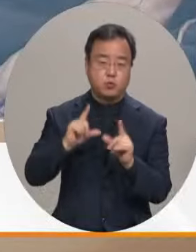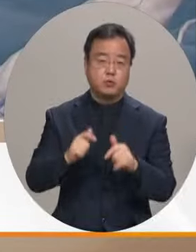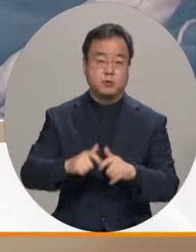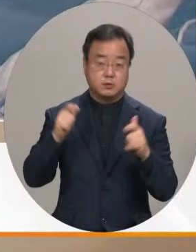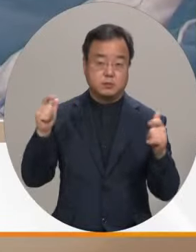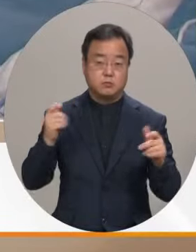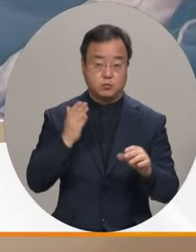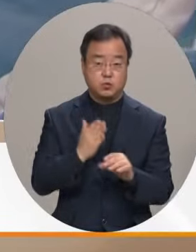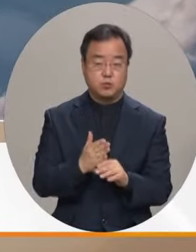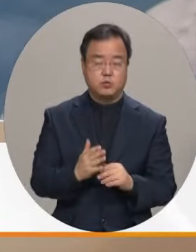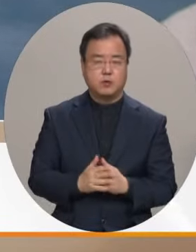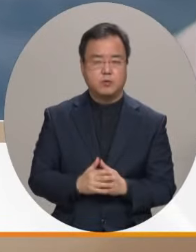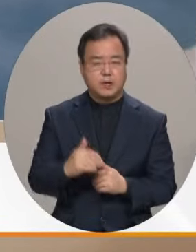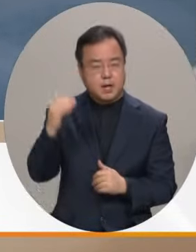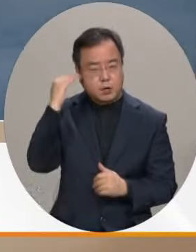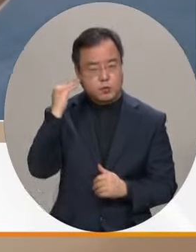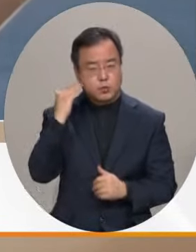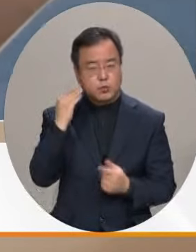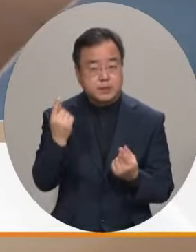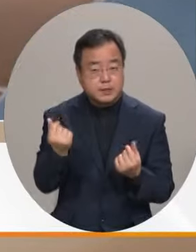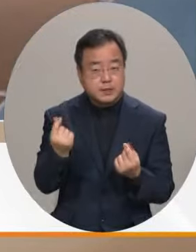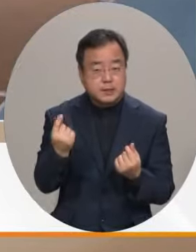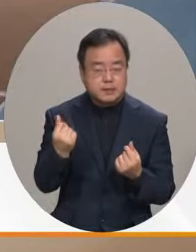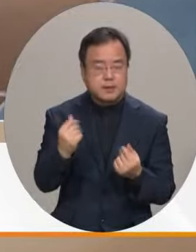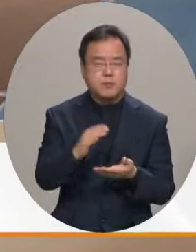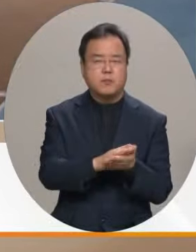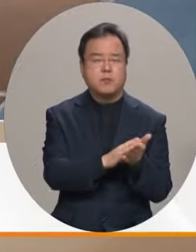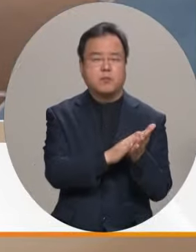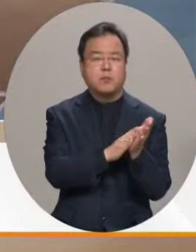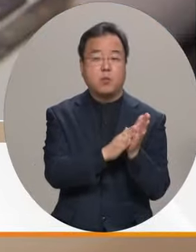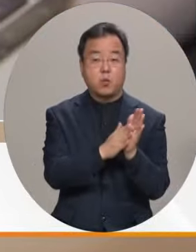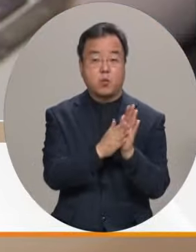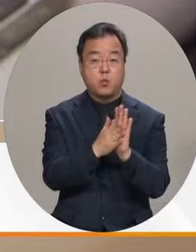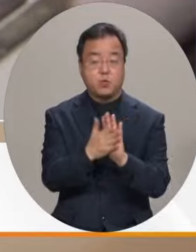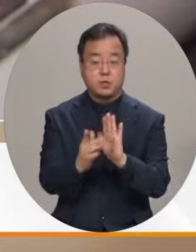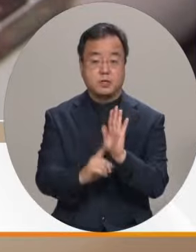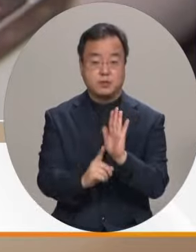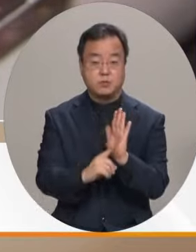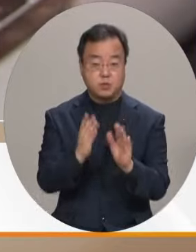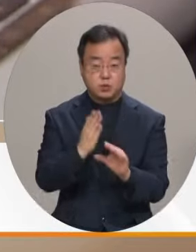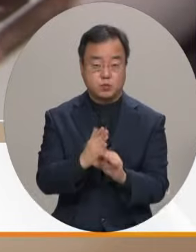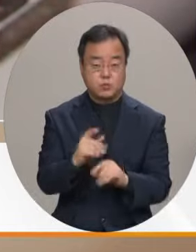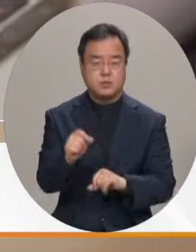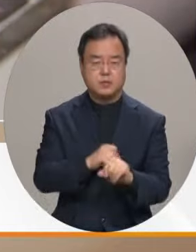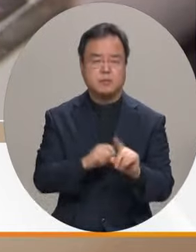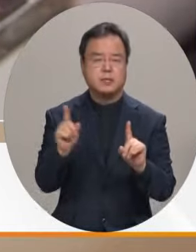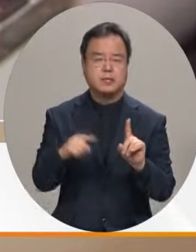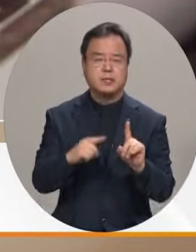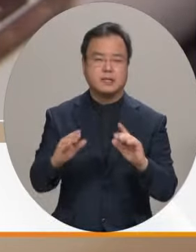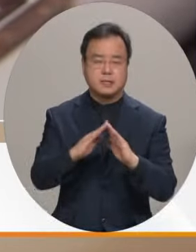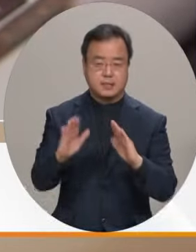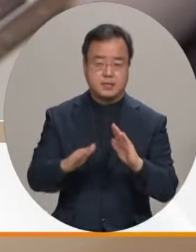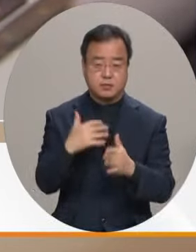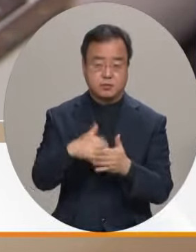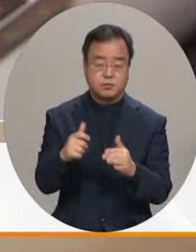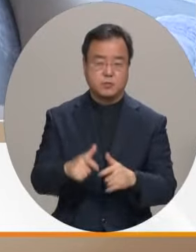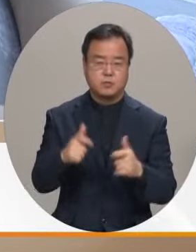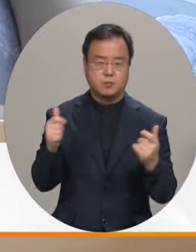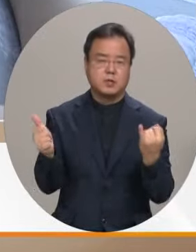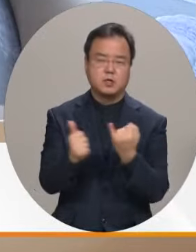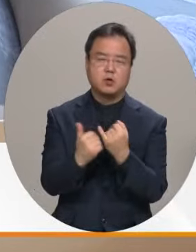요인입니다 우리나라도 이러한 변화가 서서히 나타나고 있습니다 특히 1인 가구의 증가 비혼의